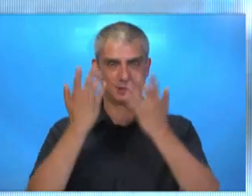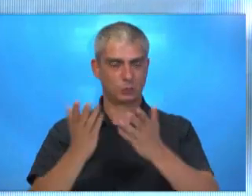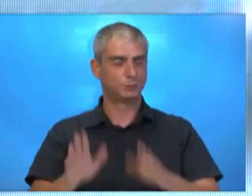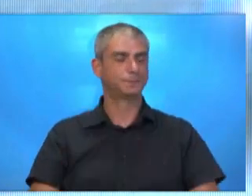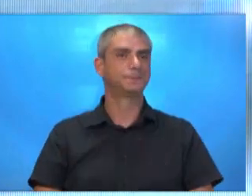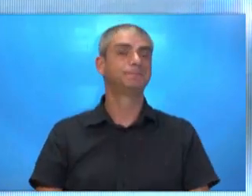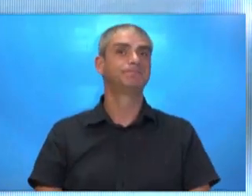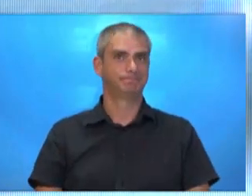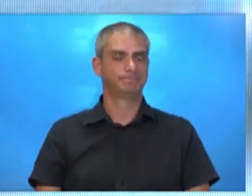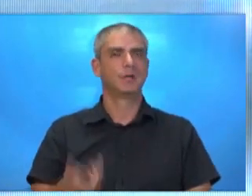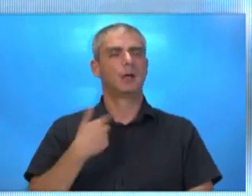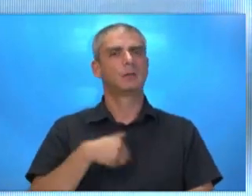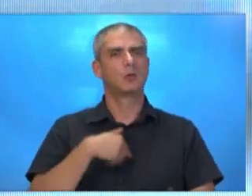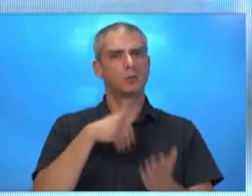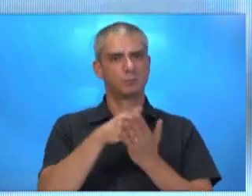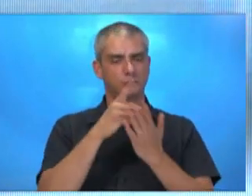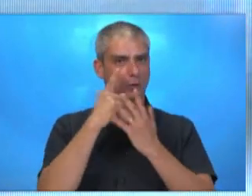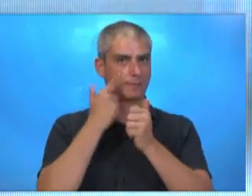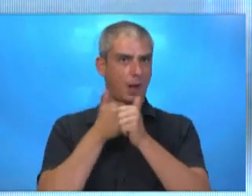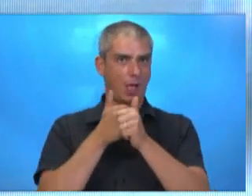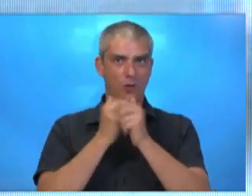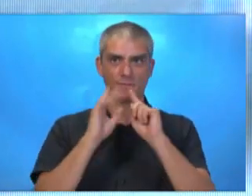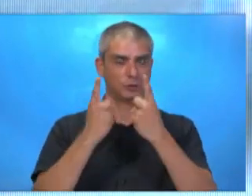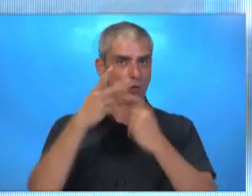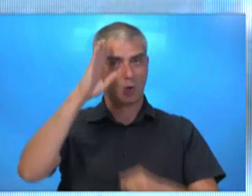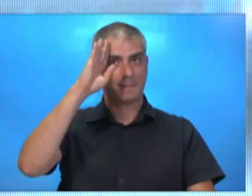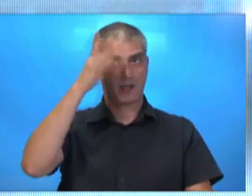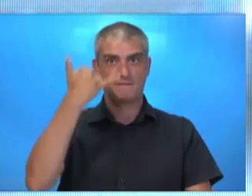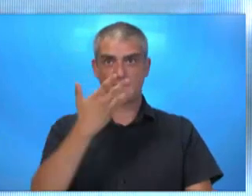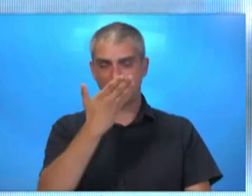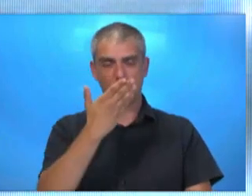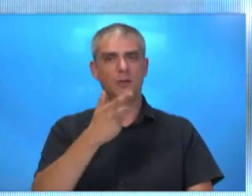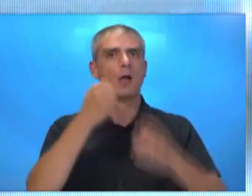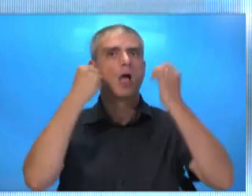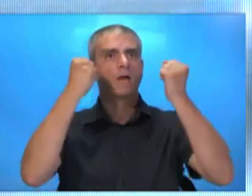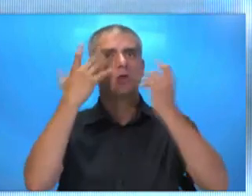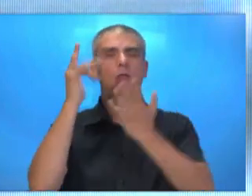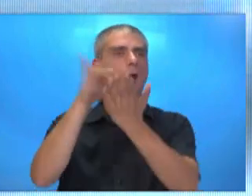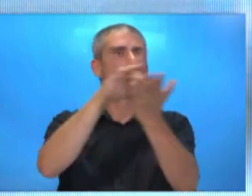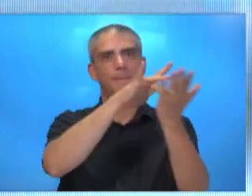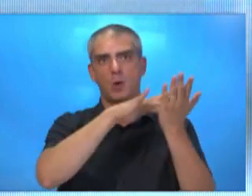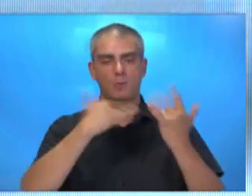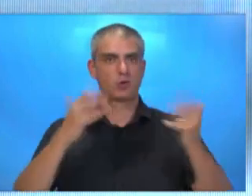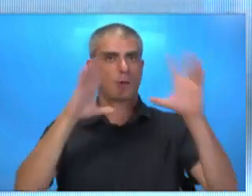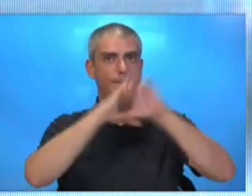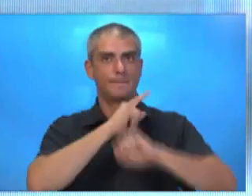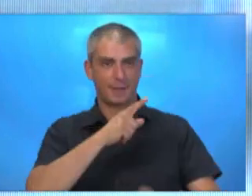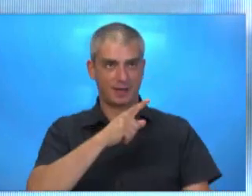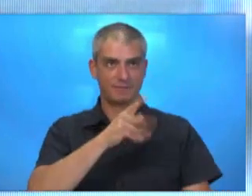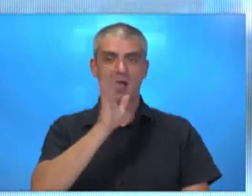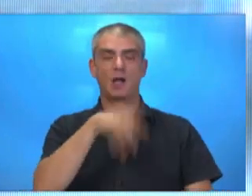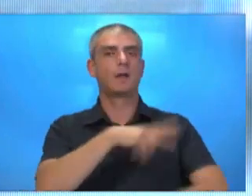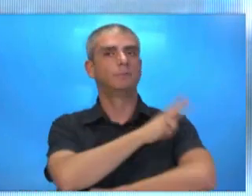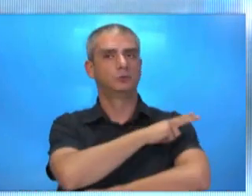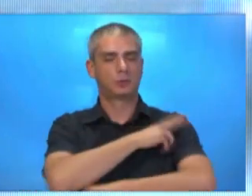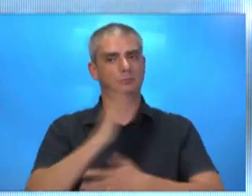אז אנחנו ממשיכים לעקוב אחרי מה שקורה בחיפה, הפגנות במספר מוקדים שם הערב הזה, גם המשטרה הנערכת